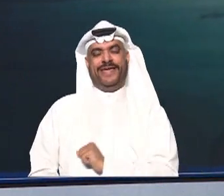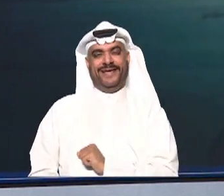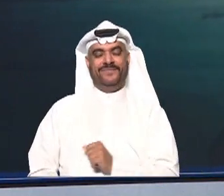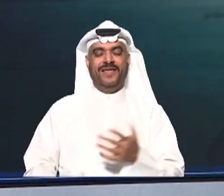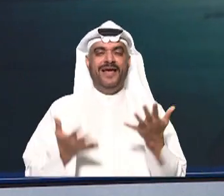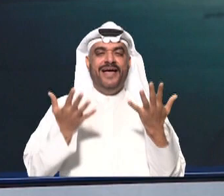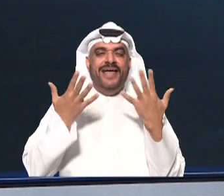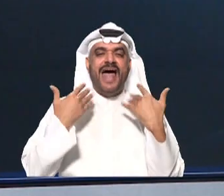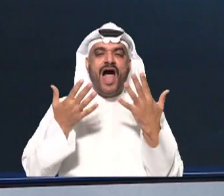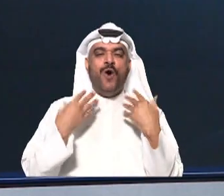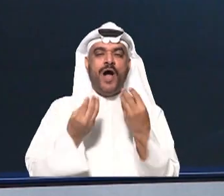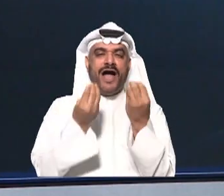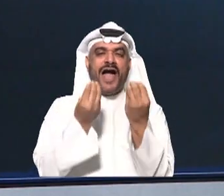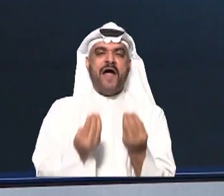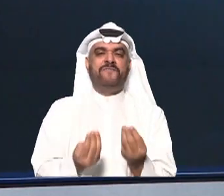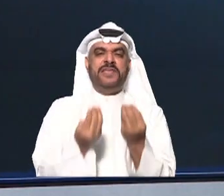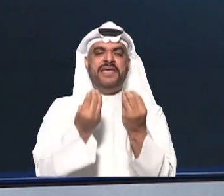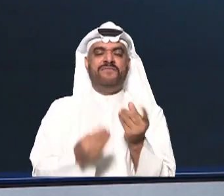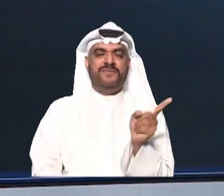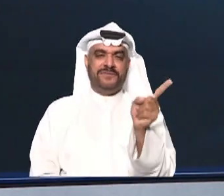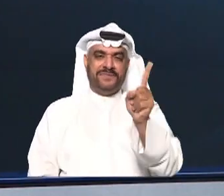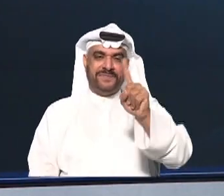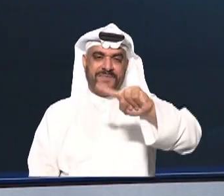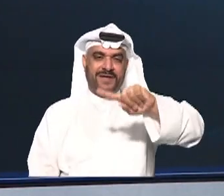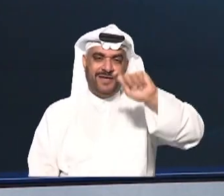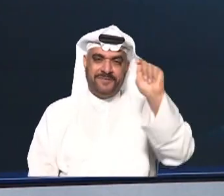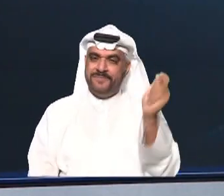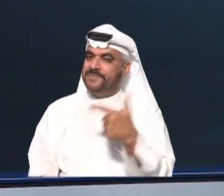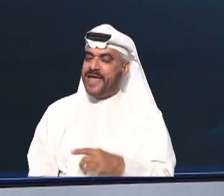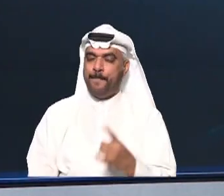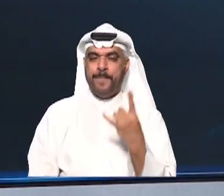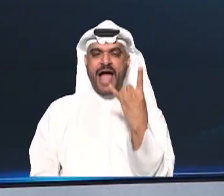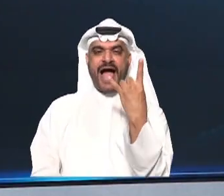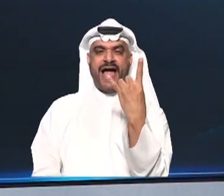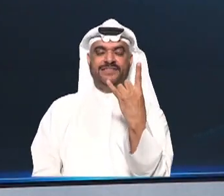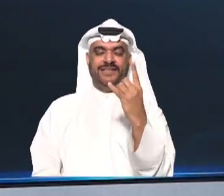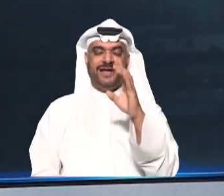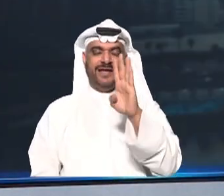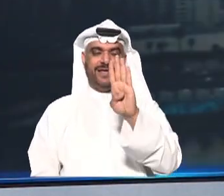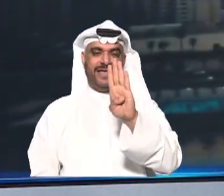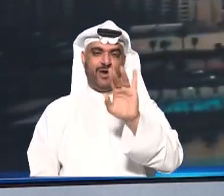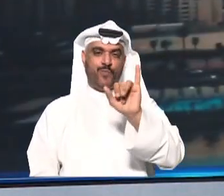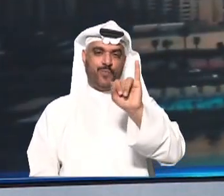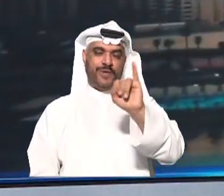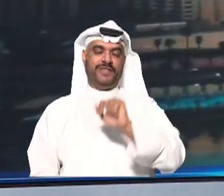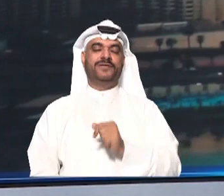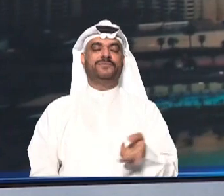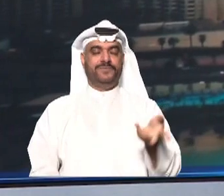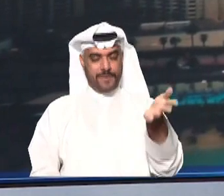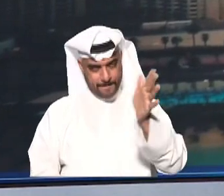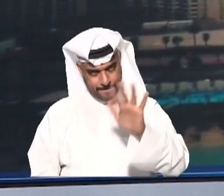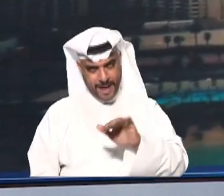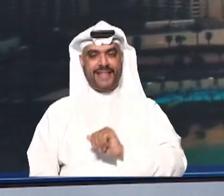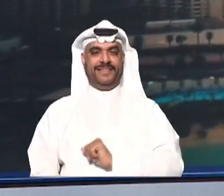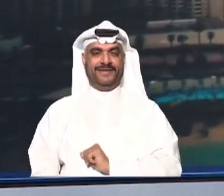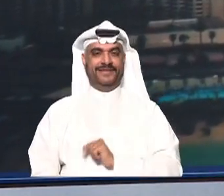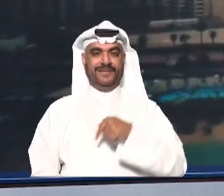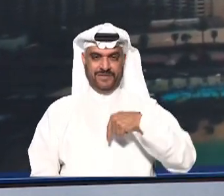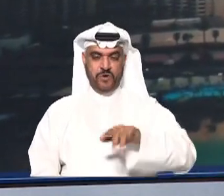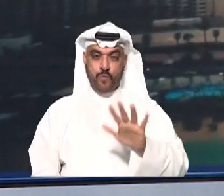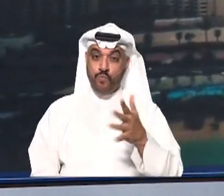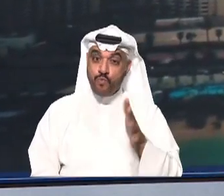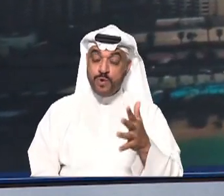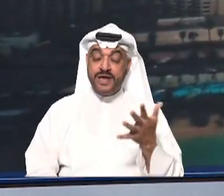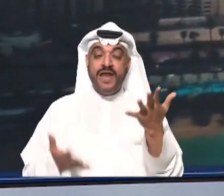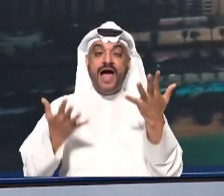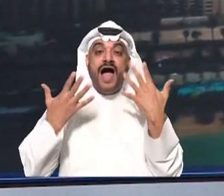السرعة، تتراوح سرعتها ما بين 10 إلى 30 كيلومتر في الساعة. وأيضا أعزائي المشاهدين، متوقع نشاط في الرياح